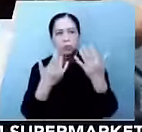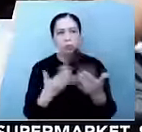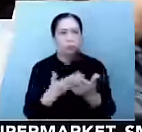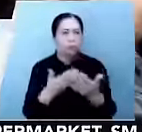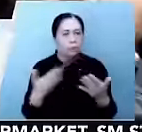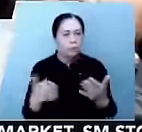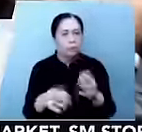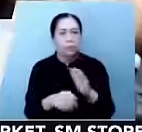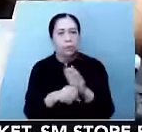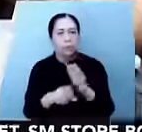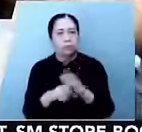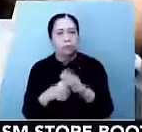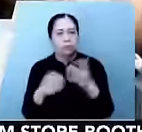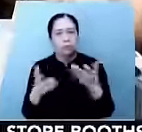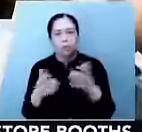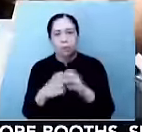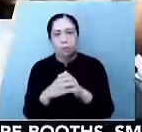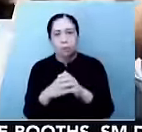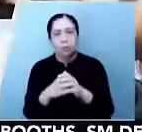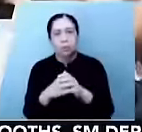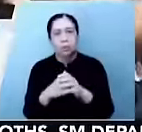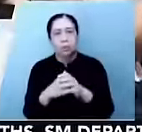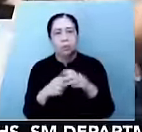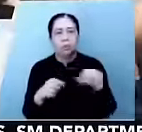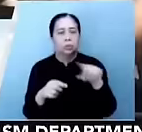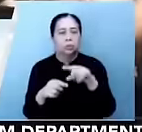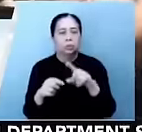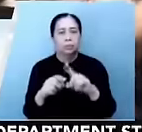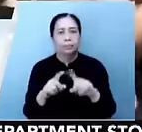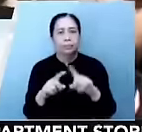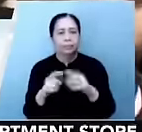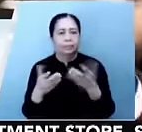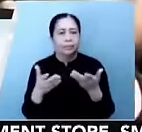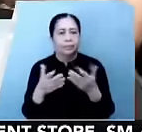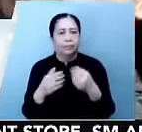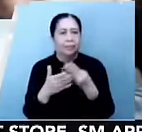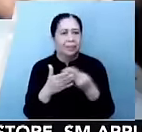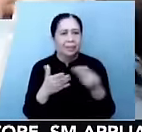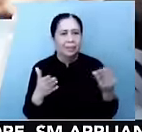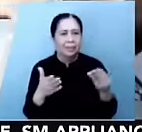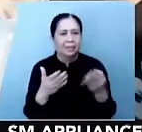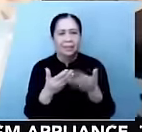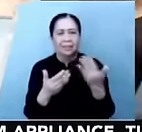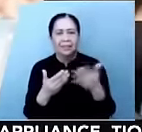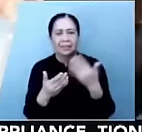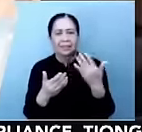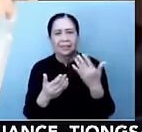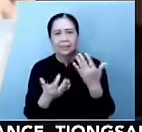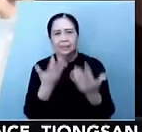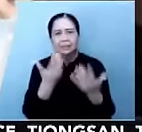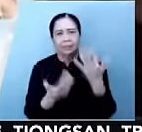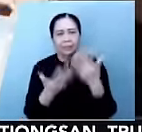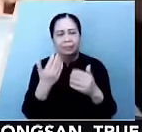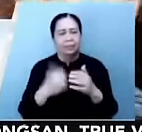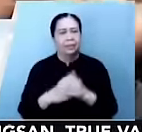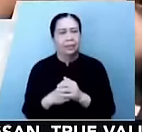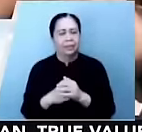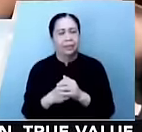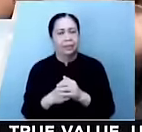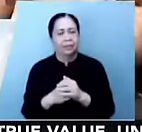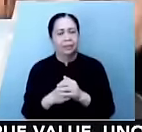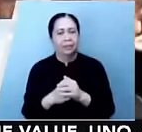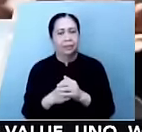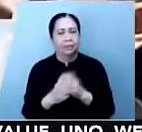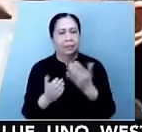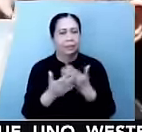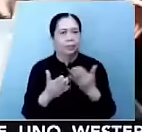ito, yung shanty ito. So, mga materials is easily combustible, mga highly flammable yung mga gamit natin